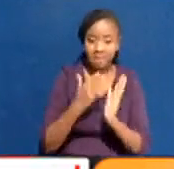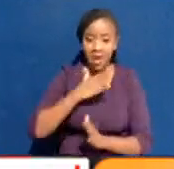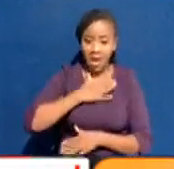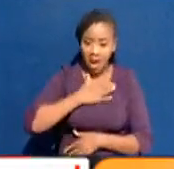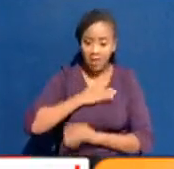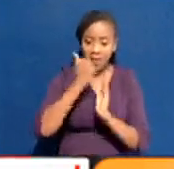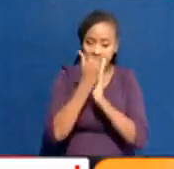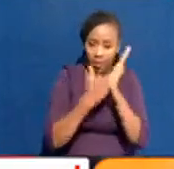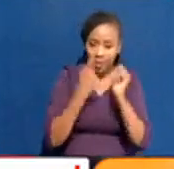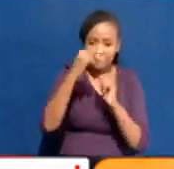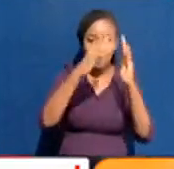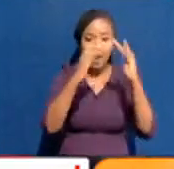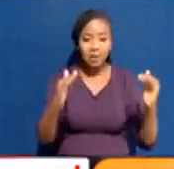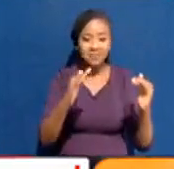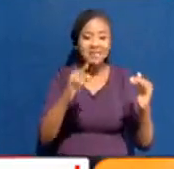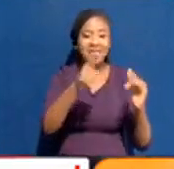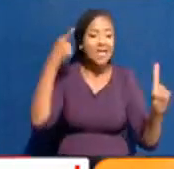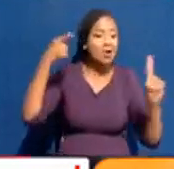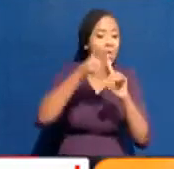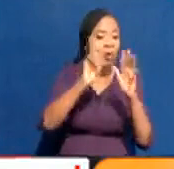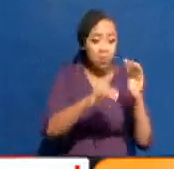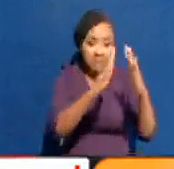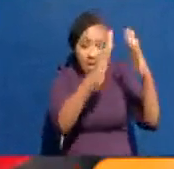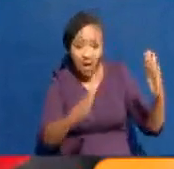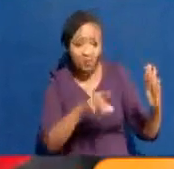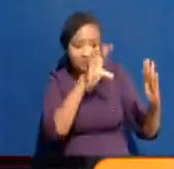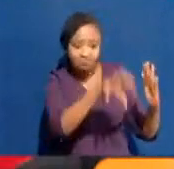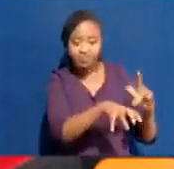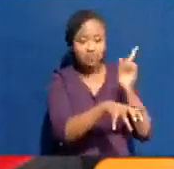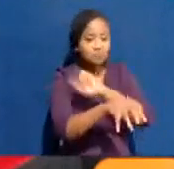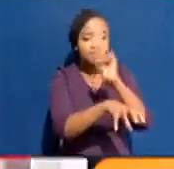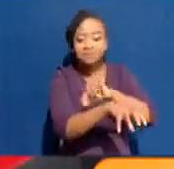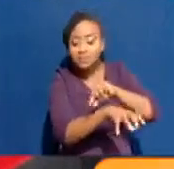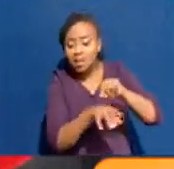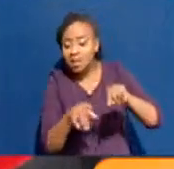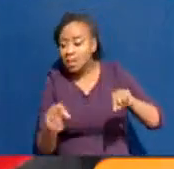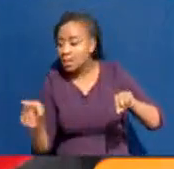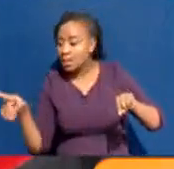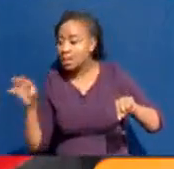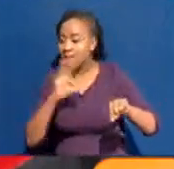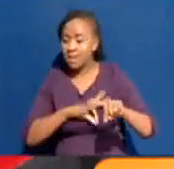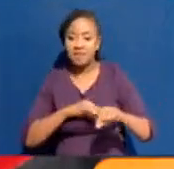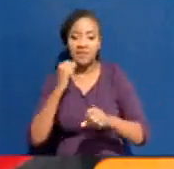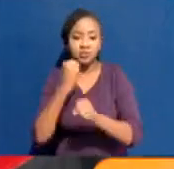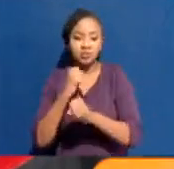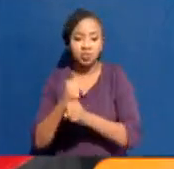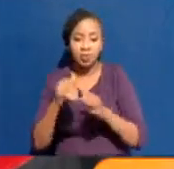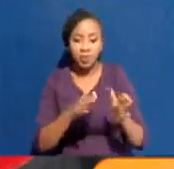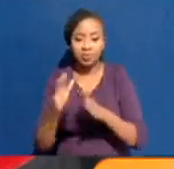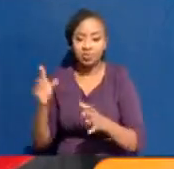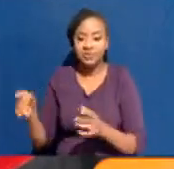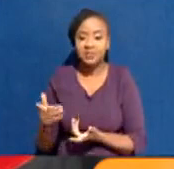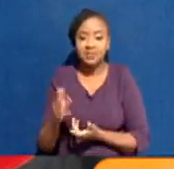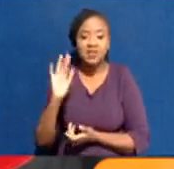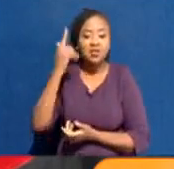kiini yake kubwa sio nyumba, kiini yake kubwa ni ajira. That's what we are looking for. Kwani mnafikiri nyinyi mtatoa wapi kazi ya